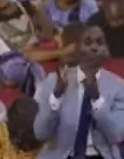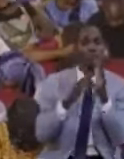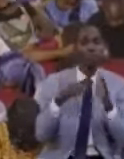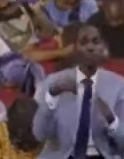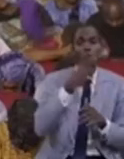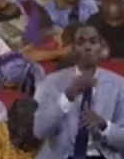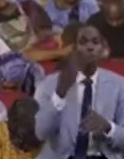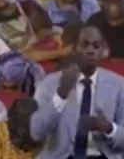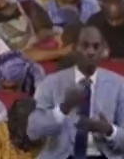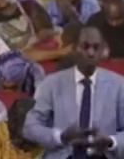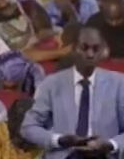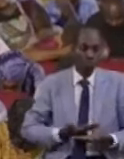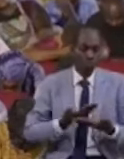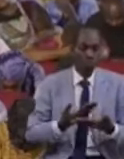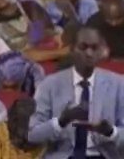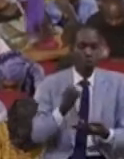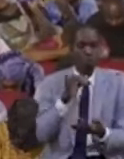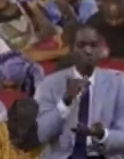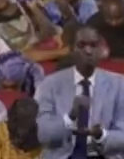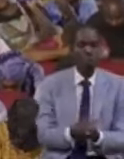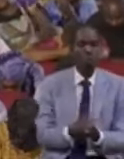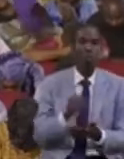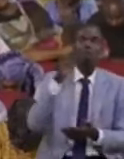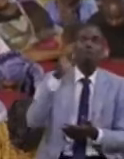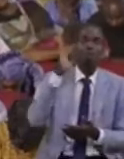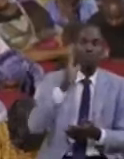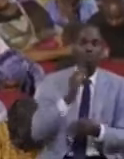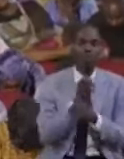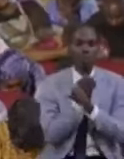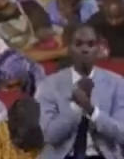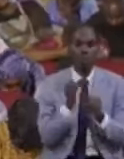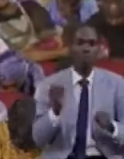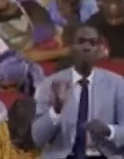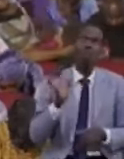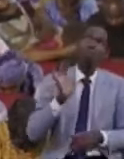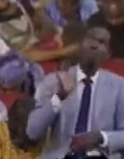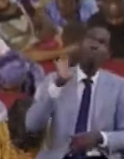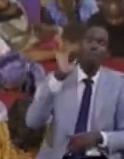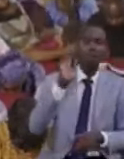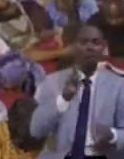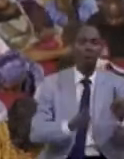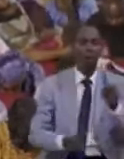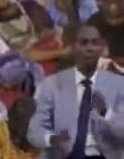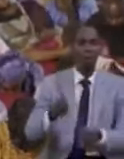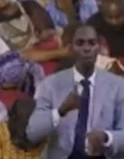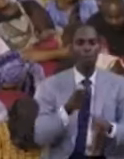né pour sauver son peuple de de